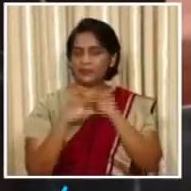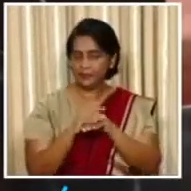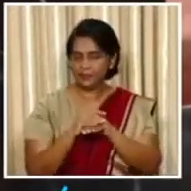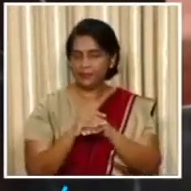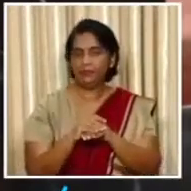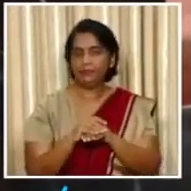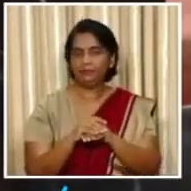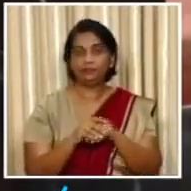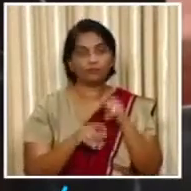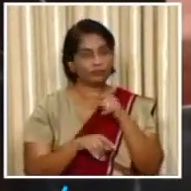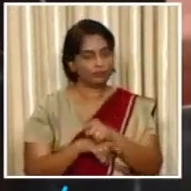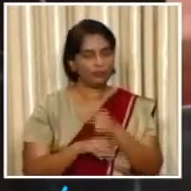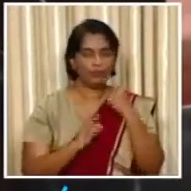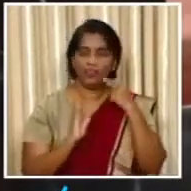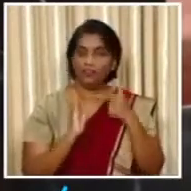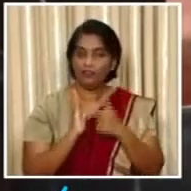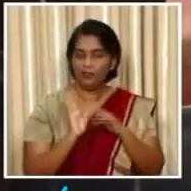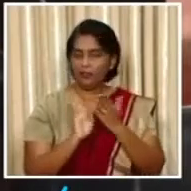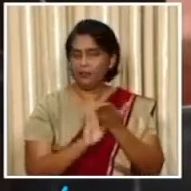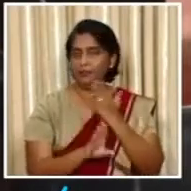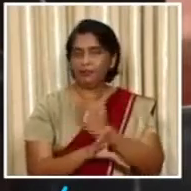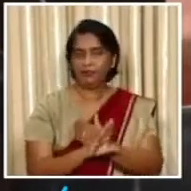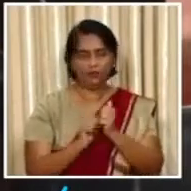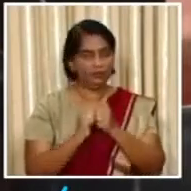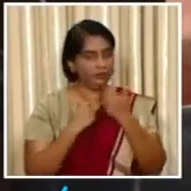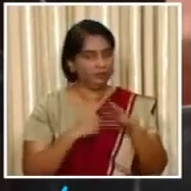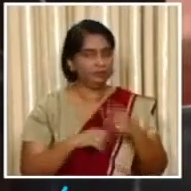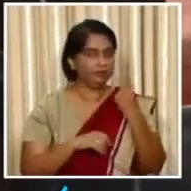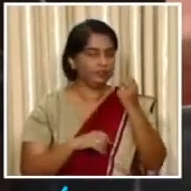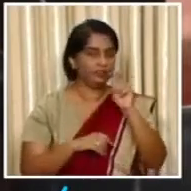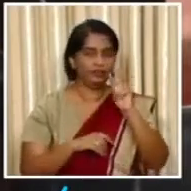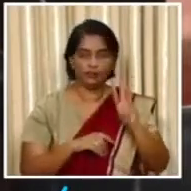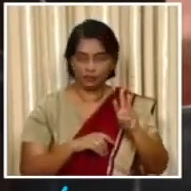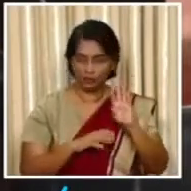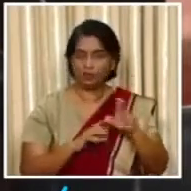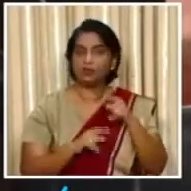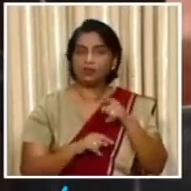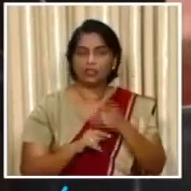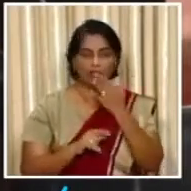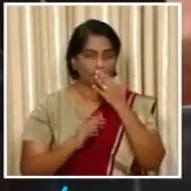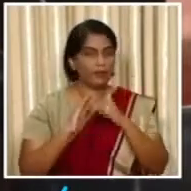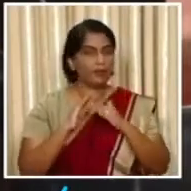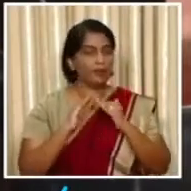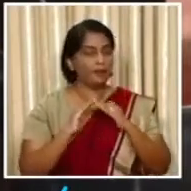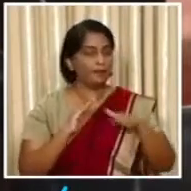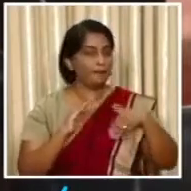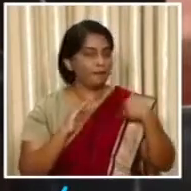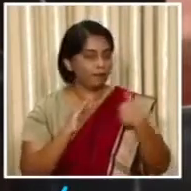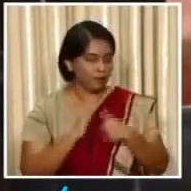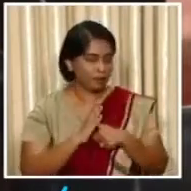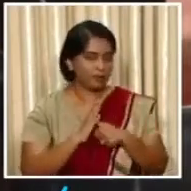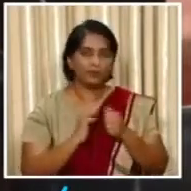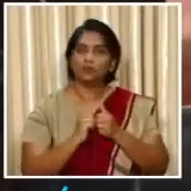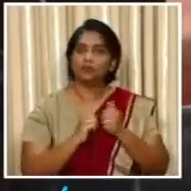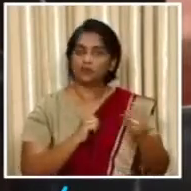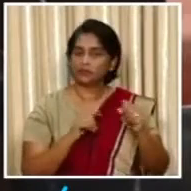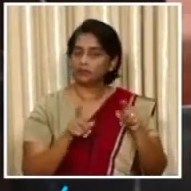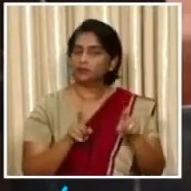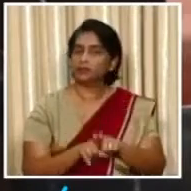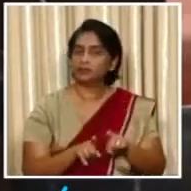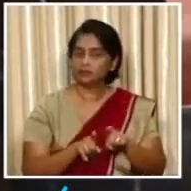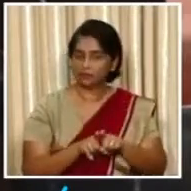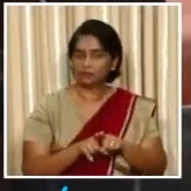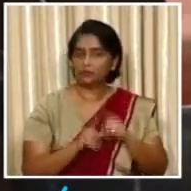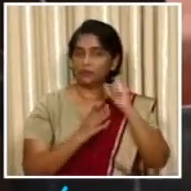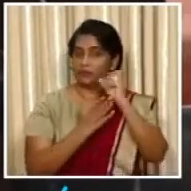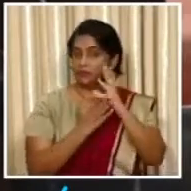நடைபெற்றிருப்பினும் 2023 முன்னர் அதிபர் சேவை பிரமாண குறிப்பில் ஏற்பட்டுள்ள மாற்றங்களுக்கு அமையவே நியமனம்